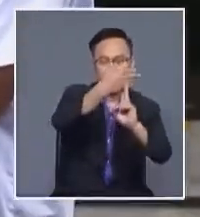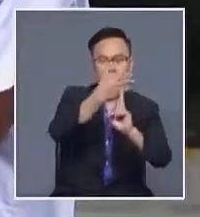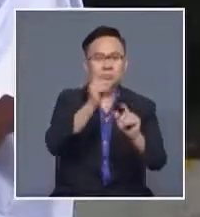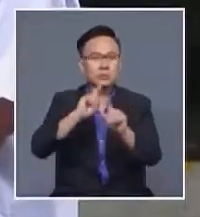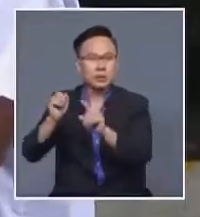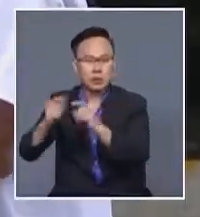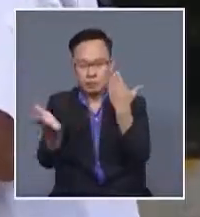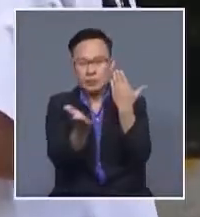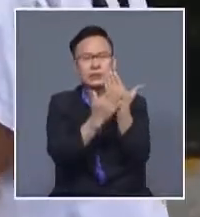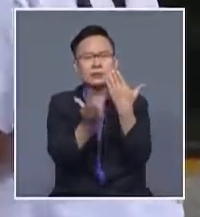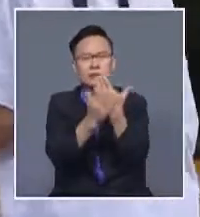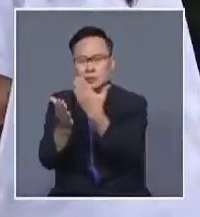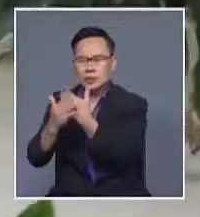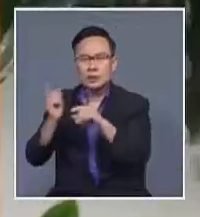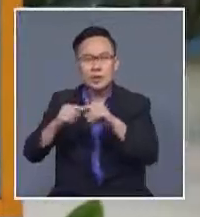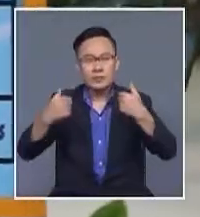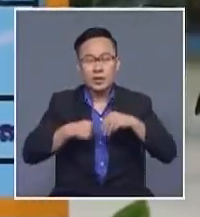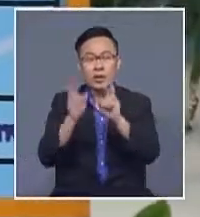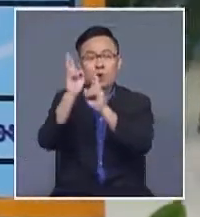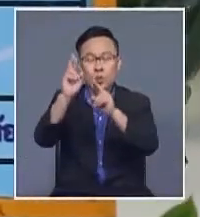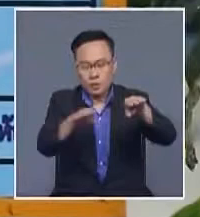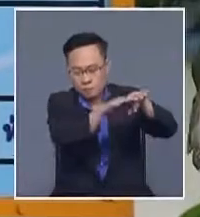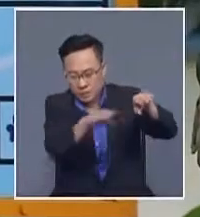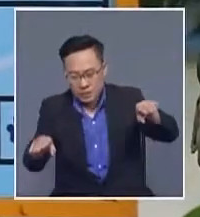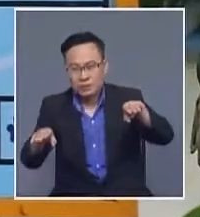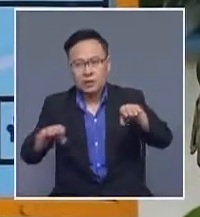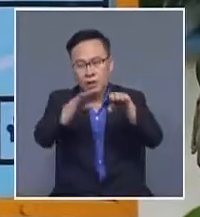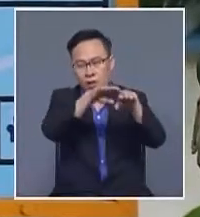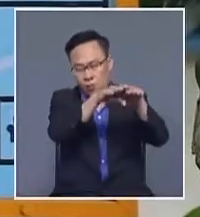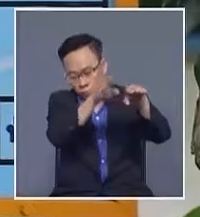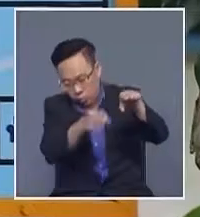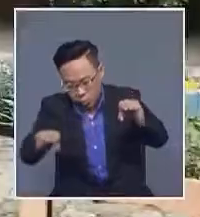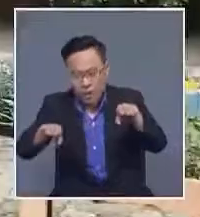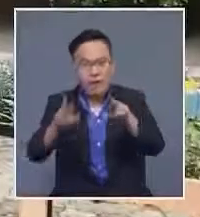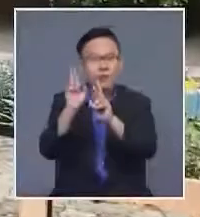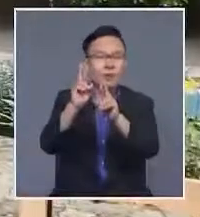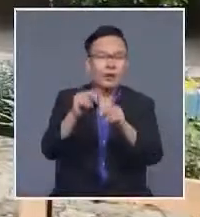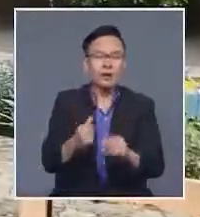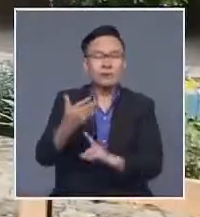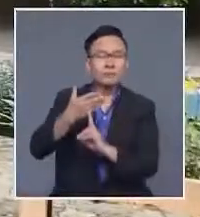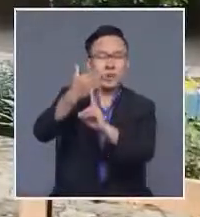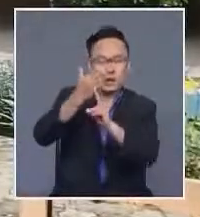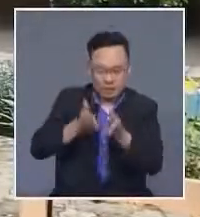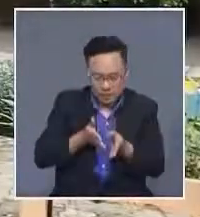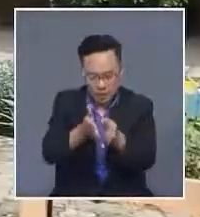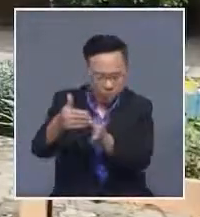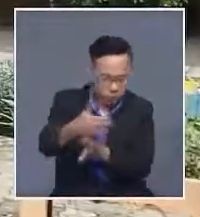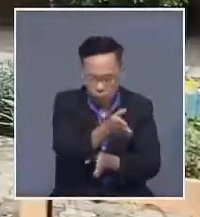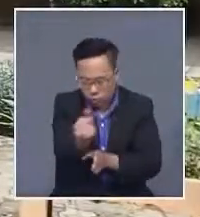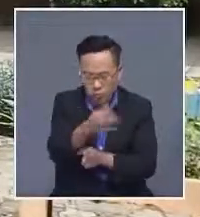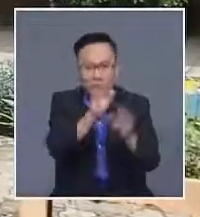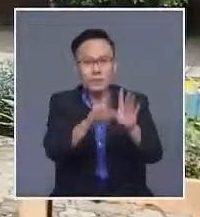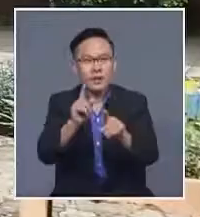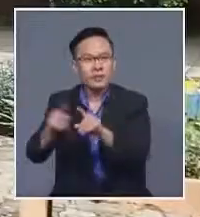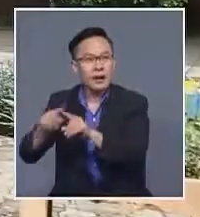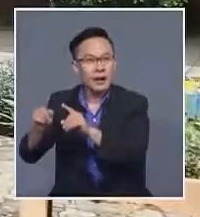ไม่ว่าจะเป็นป้ายทางพื้นลาดชันป้ายทางหนีไฟเป็นต้นครับผม และนักเรียนมีทักษะในการดูแลตนเองยังไงเกี่ยวกับ Safety